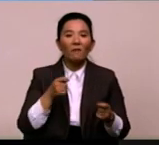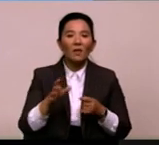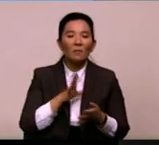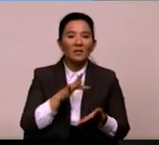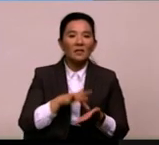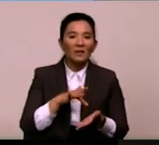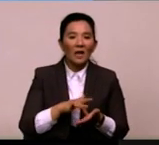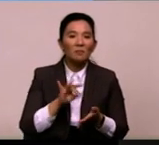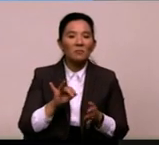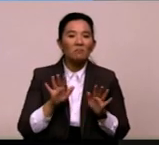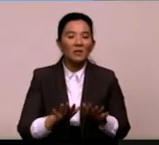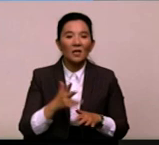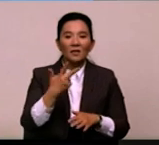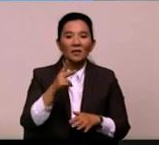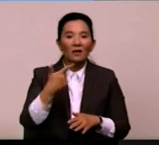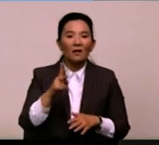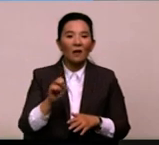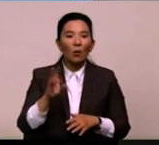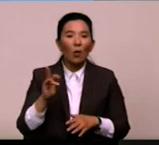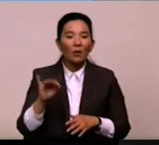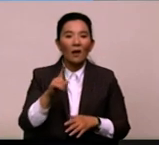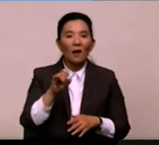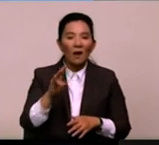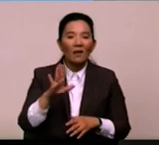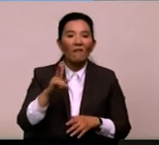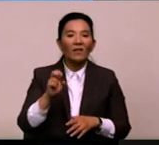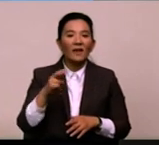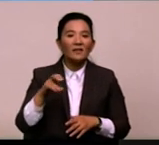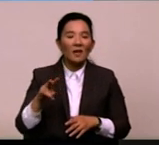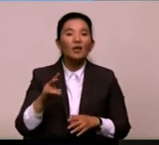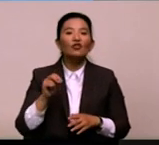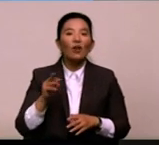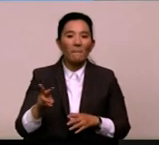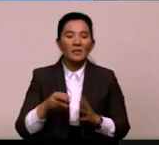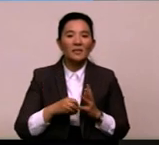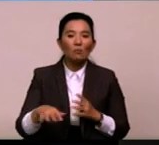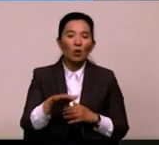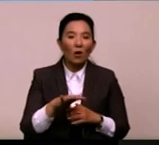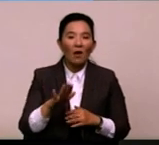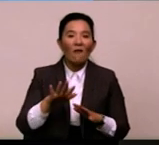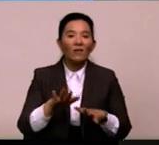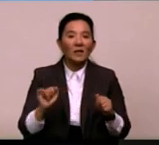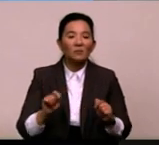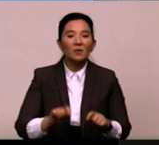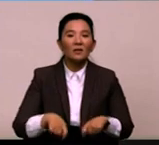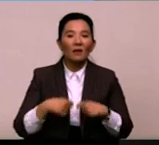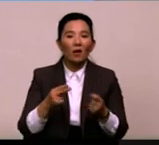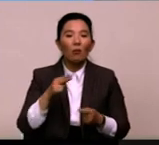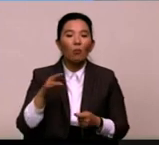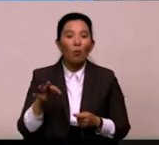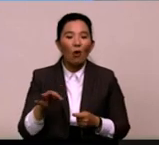центральным, местным. Три глагола. Хан владел чем? Землей. Власть передавал